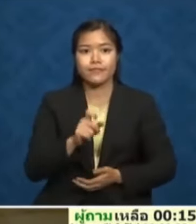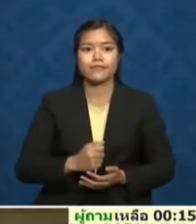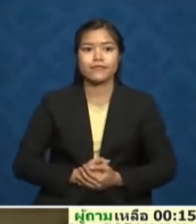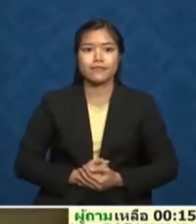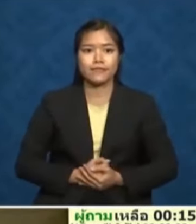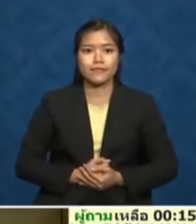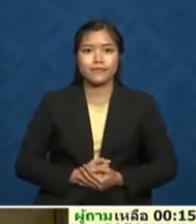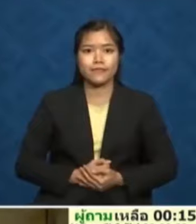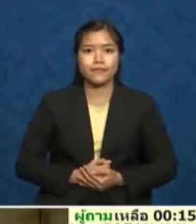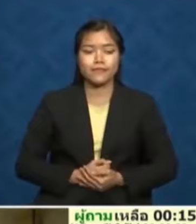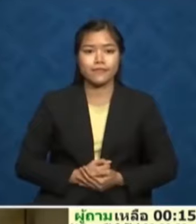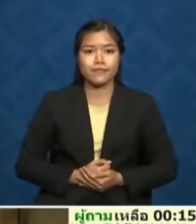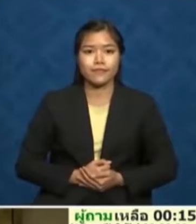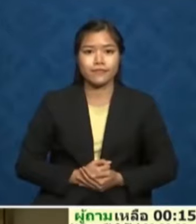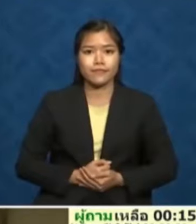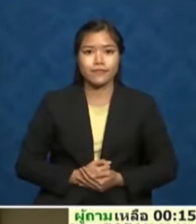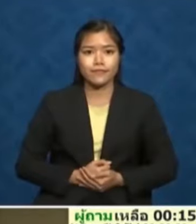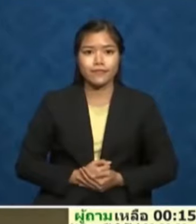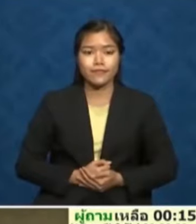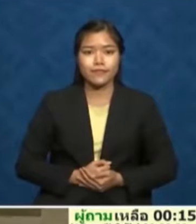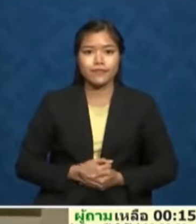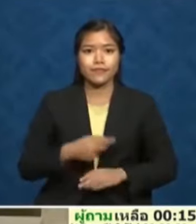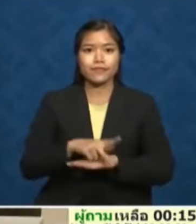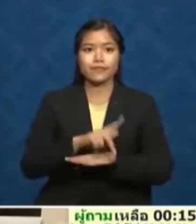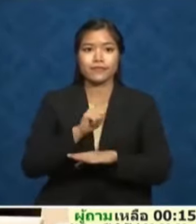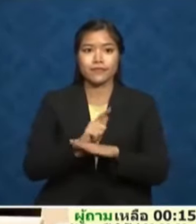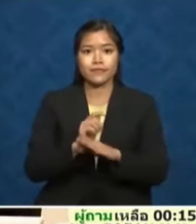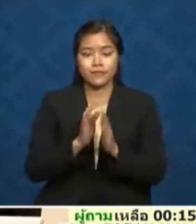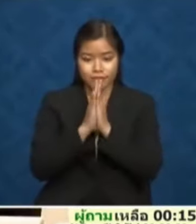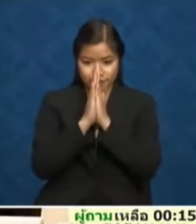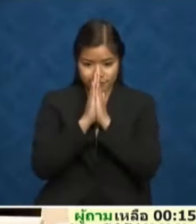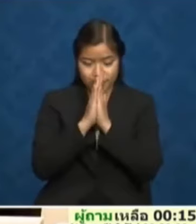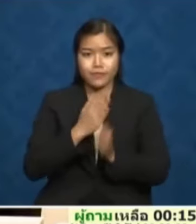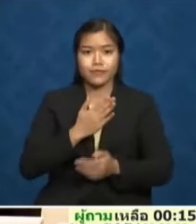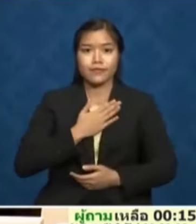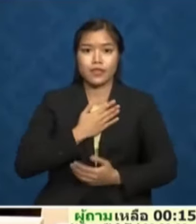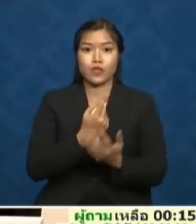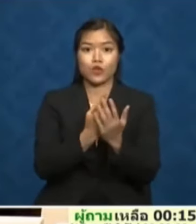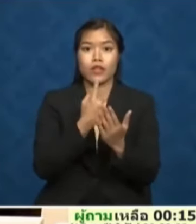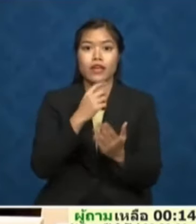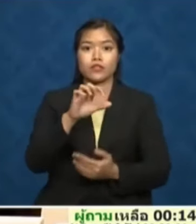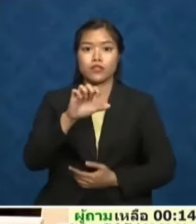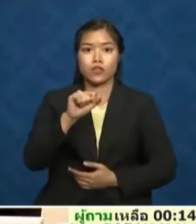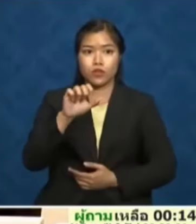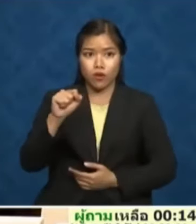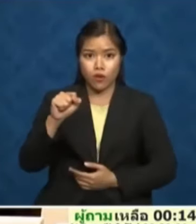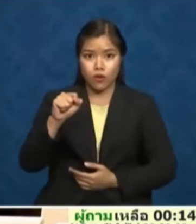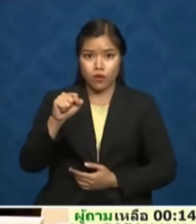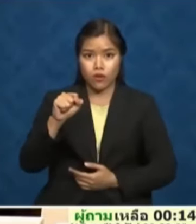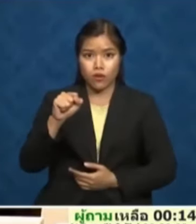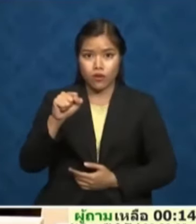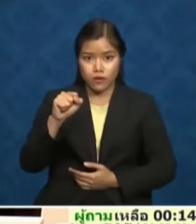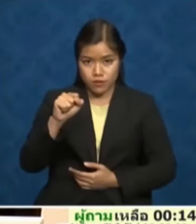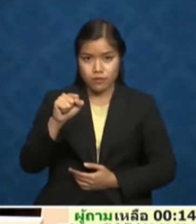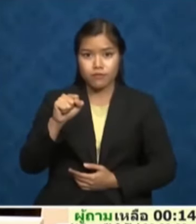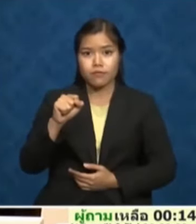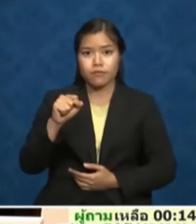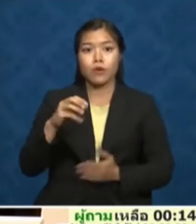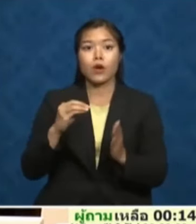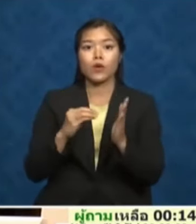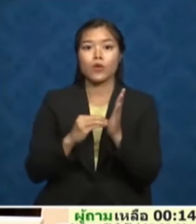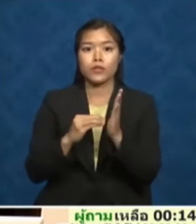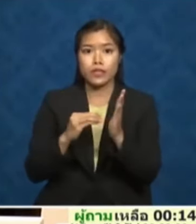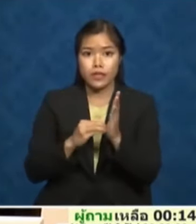ครับเรียนท่านประธานสภาที่เคารพค่ะดิฉันปวิตจิกิจผู้แทนราษฎรเขตบางกอกใหญ่ธนบุรีภาษีเจริญแขวง